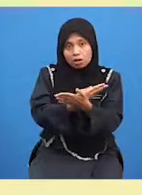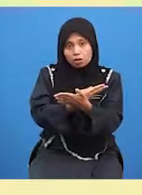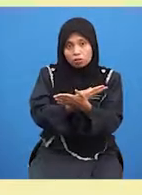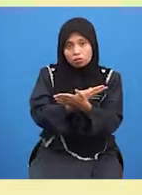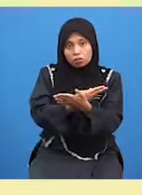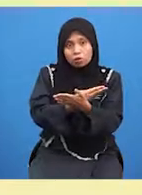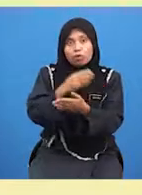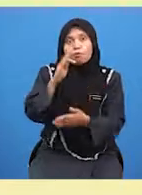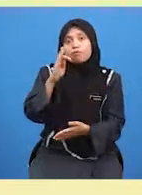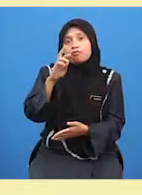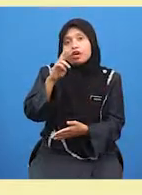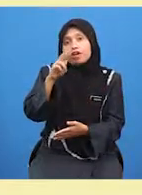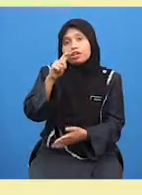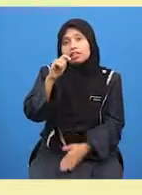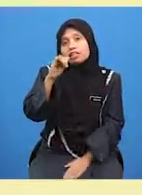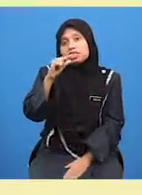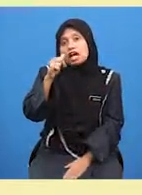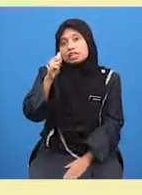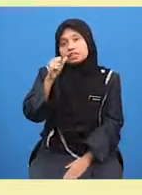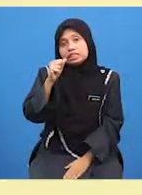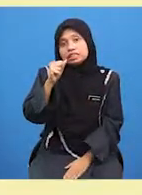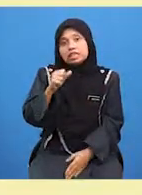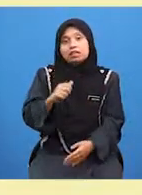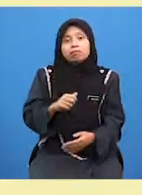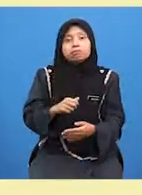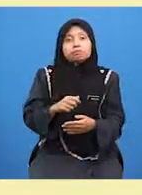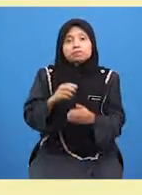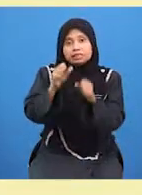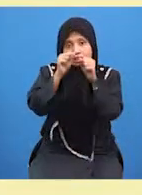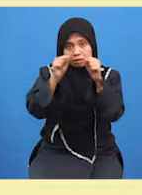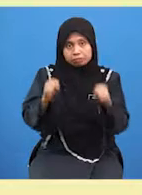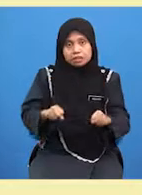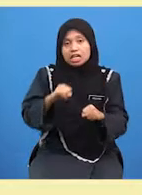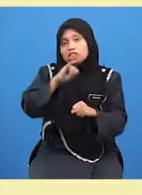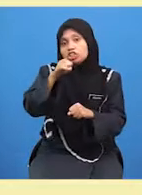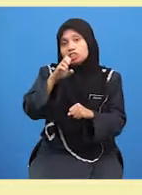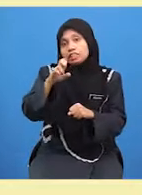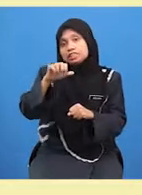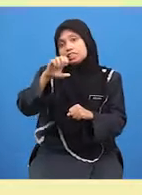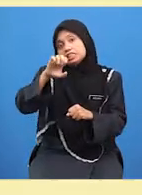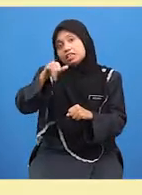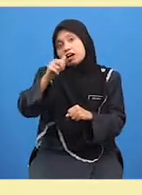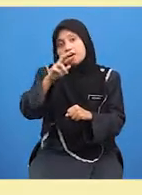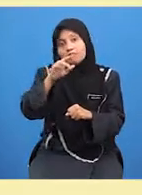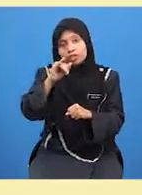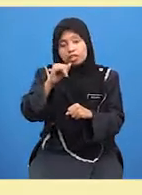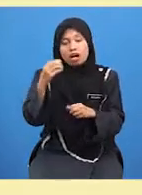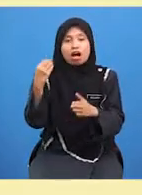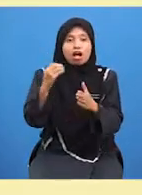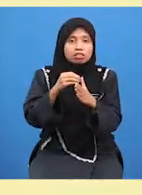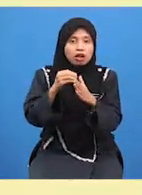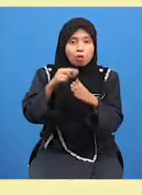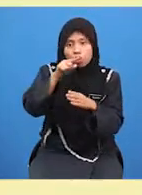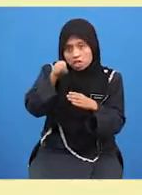fertigasi yang terdiri daripada sistem fertigasi jejari atau sistem fertigasi gegelung. Dalam